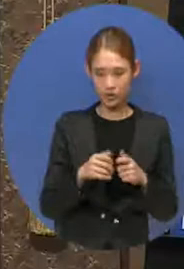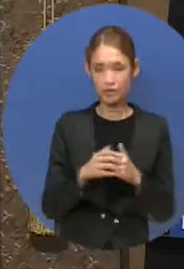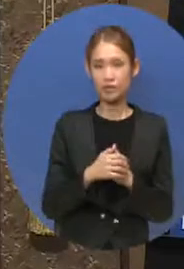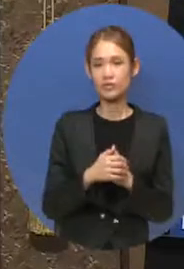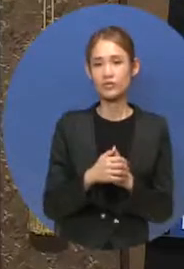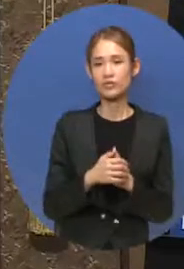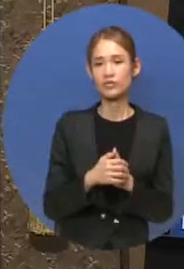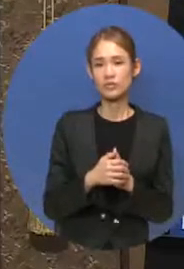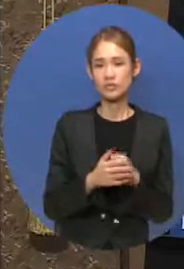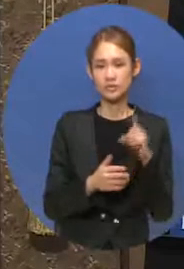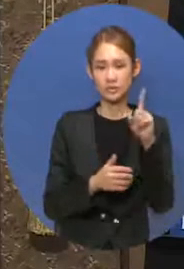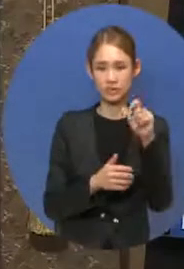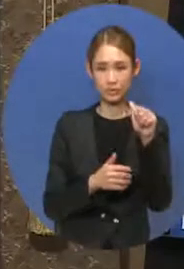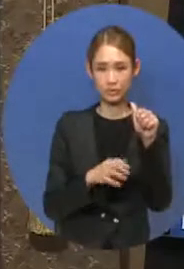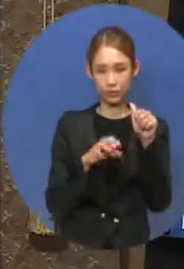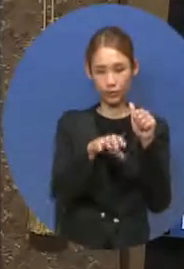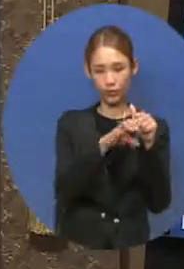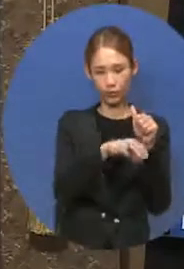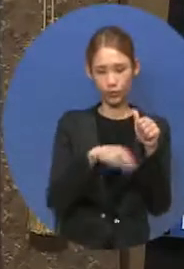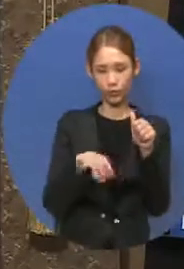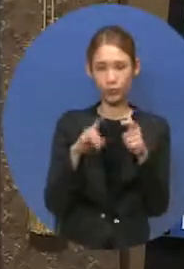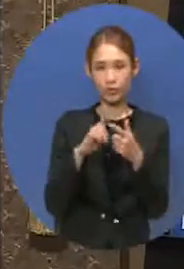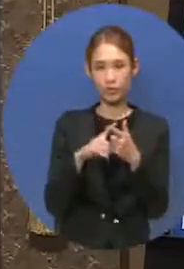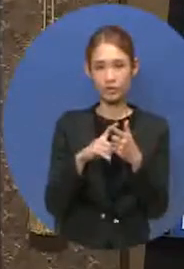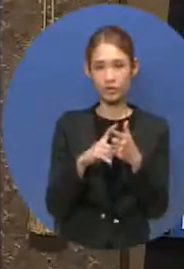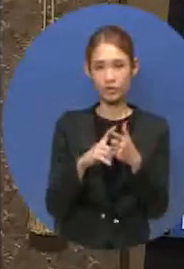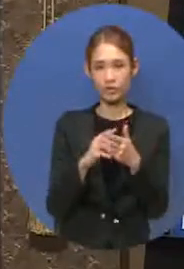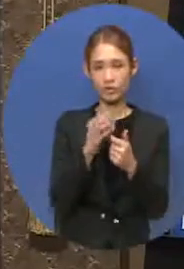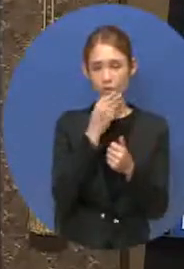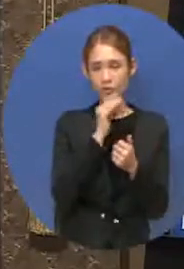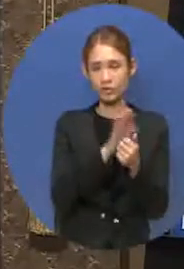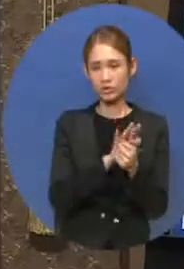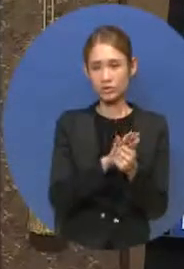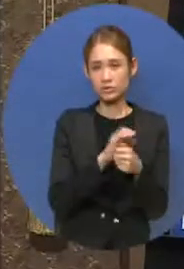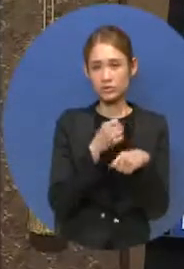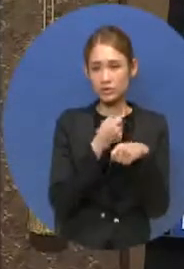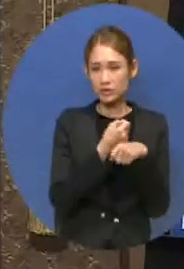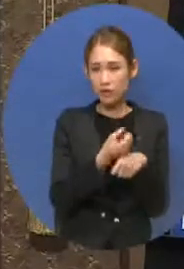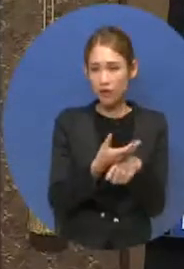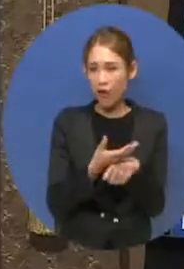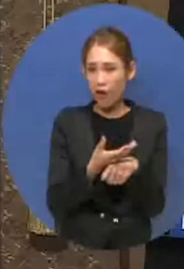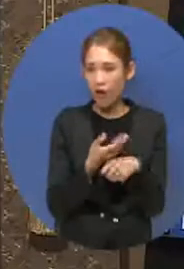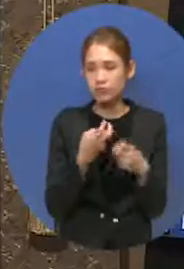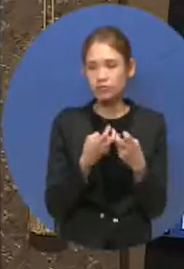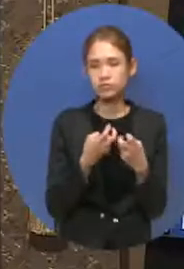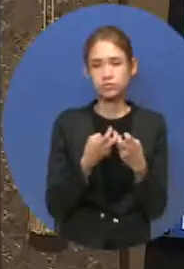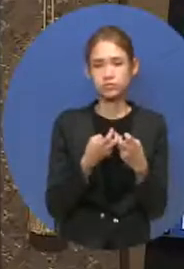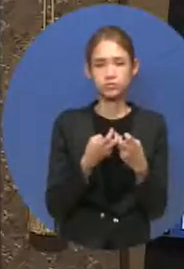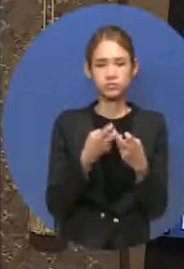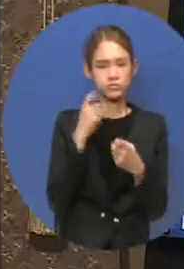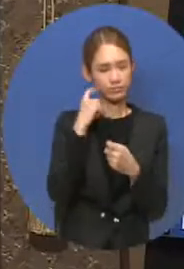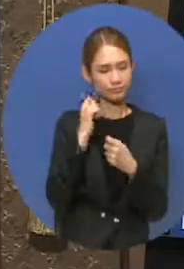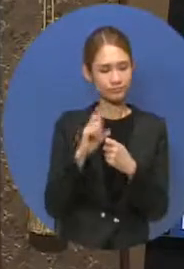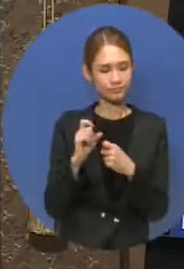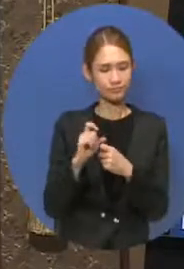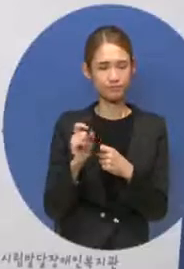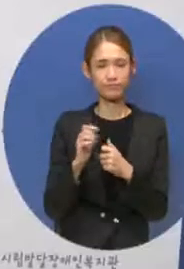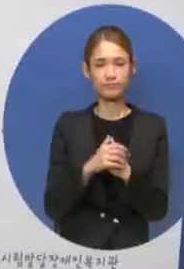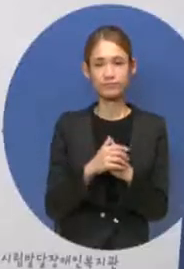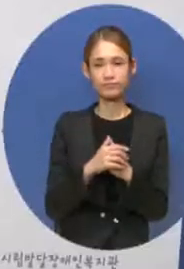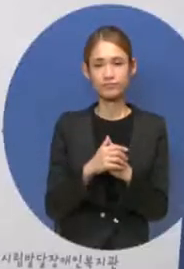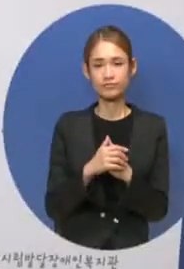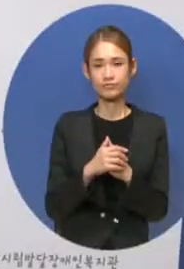있는 15개 동에 어떻게 하면 저희가 복지 서비스를 잘 전달할 수 있을까가 고민인 것이고요.